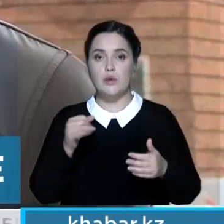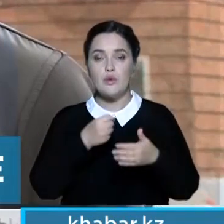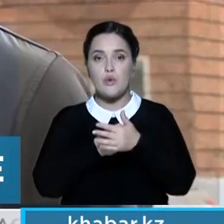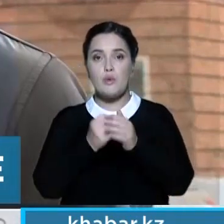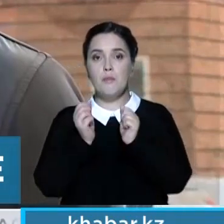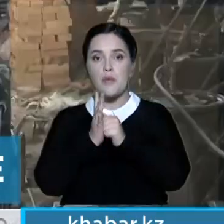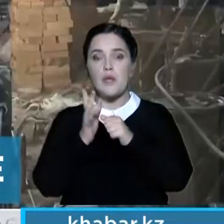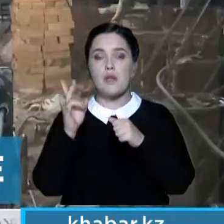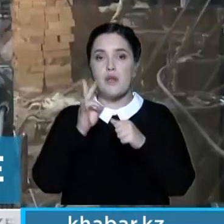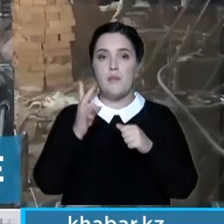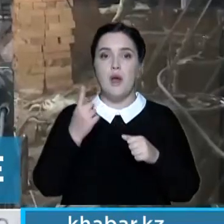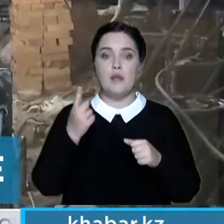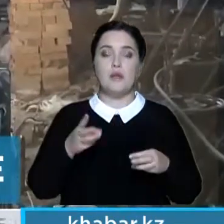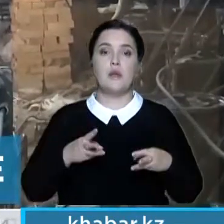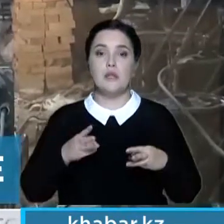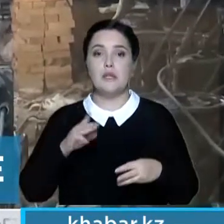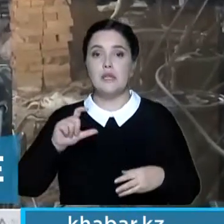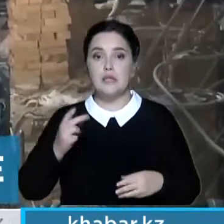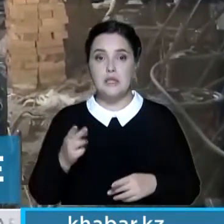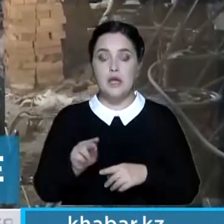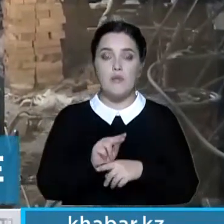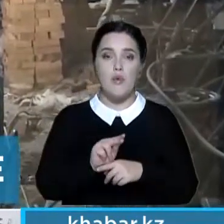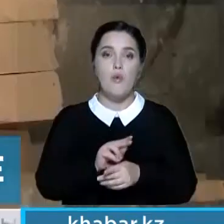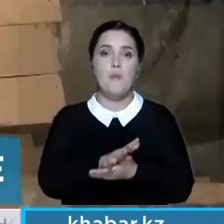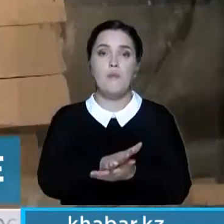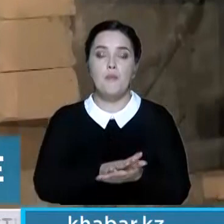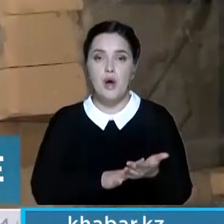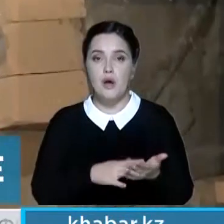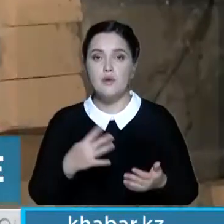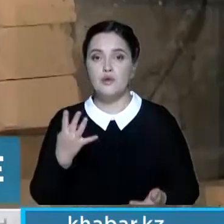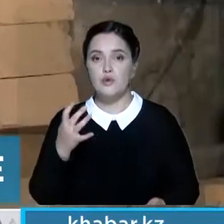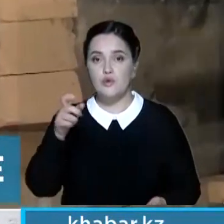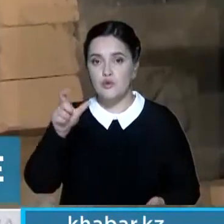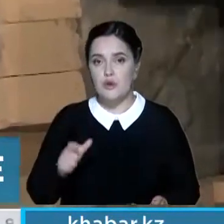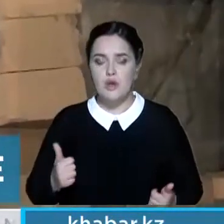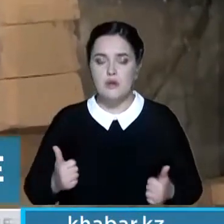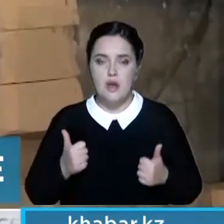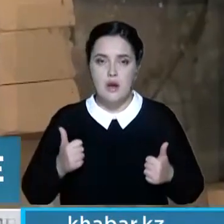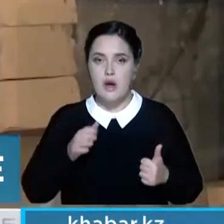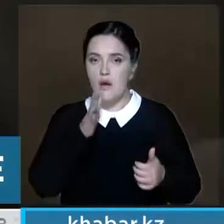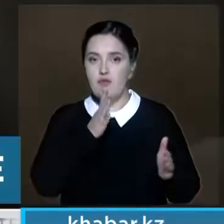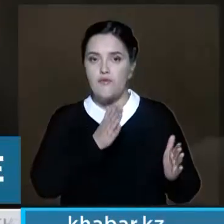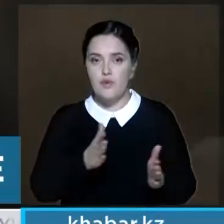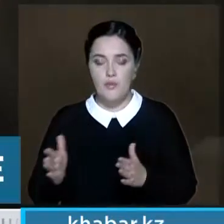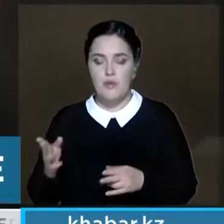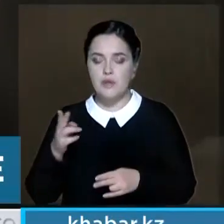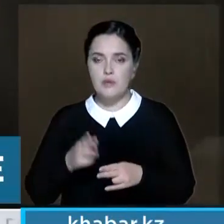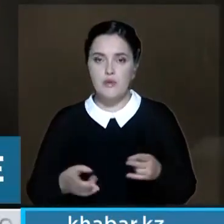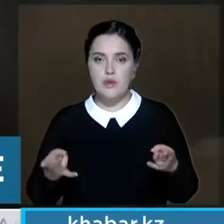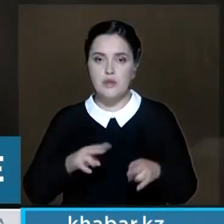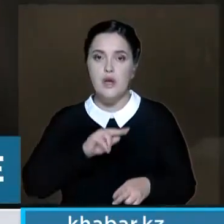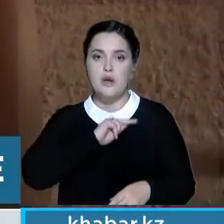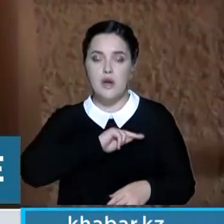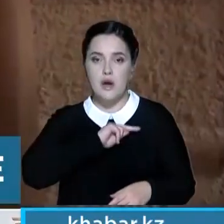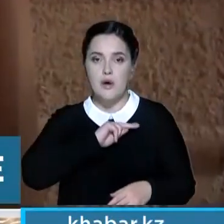15 ноября 1 котел. Сейчас на ТЭЦ ремонт продолжается. Больше 400 человек стараются вовремя закончить оставшиеся работы. В том